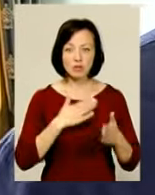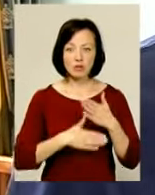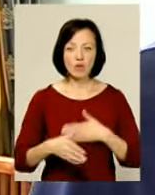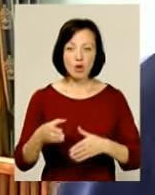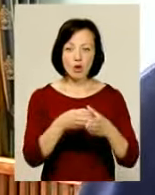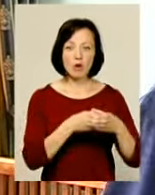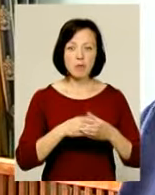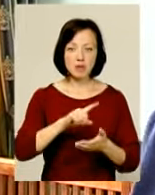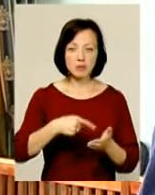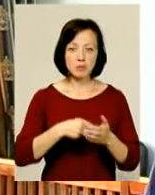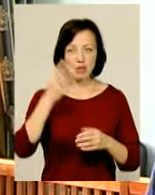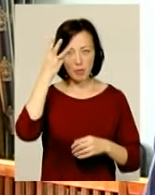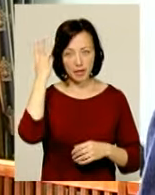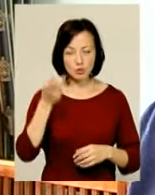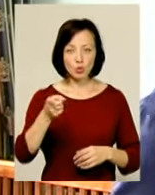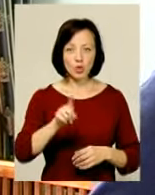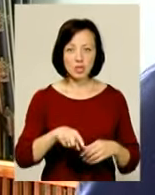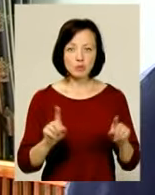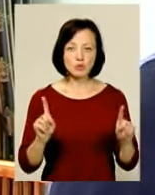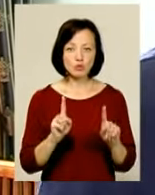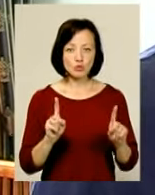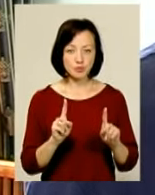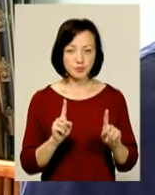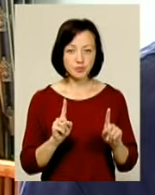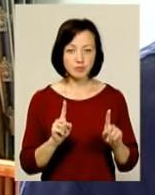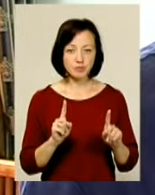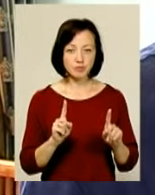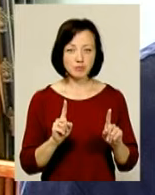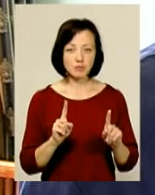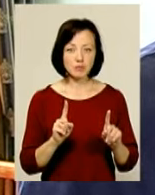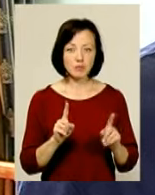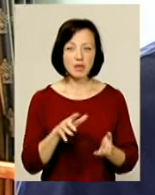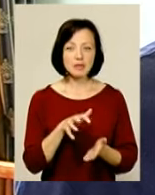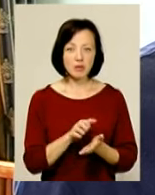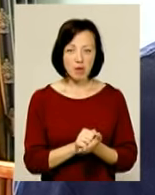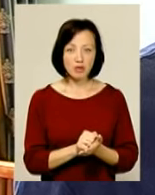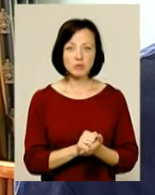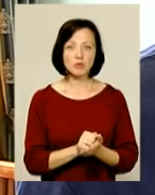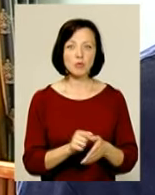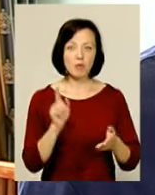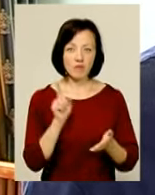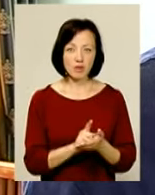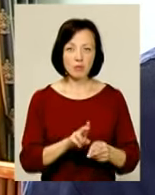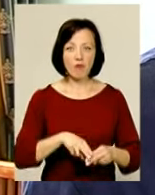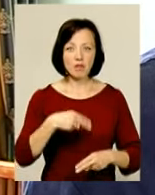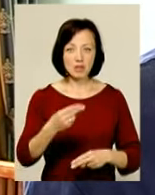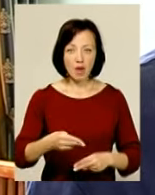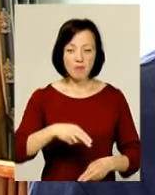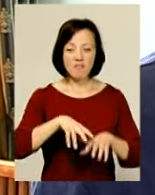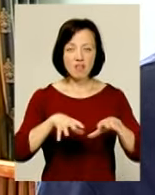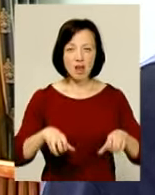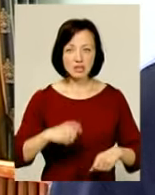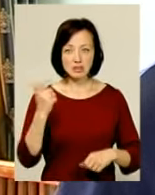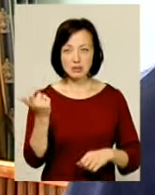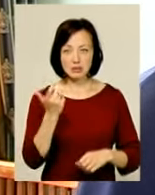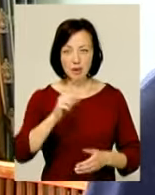громада міста Хмельницького тим, що займаємося тим, що в принципі належить. Повертаємо в комунальну власність